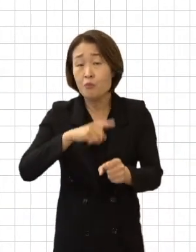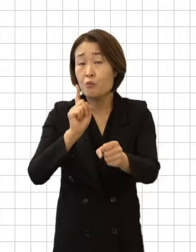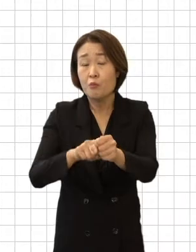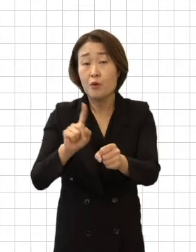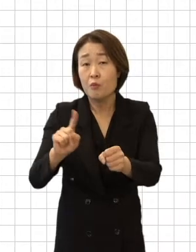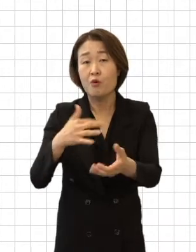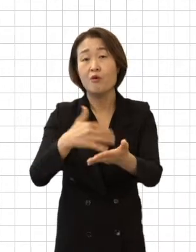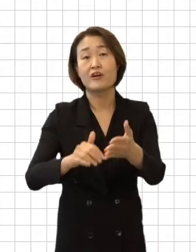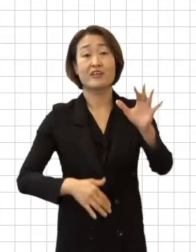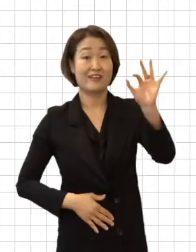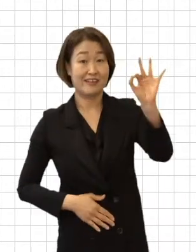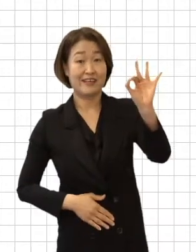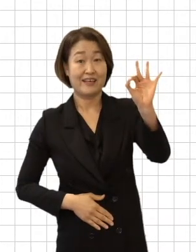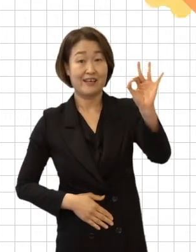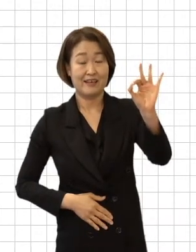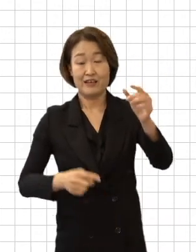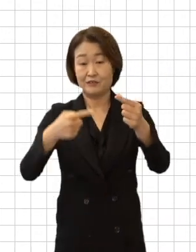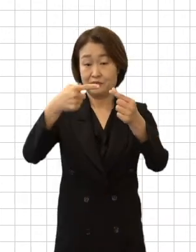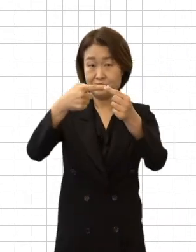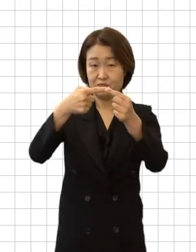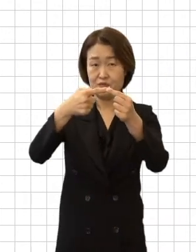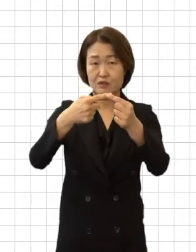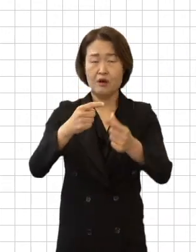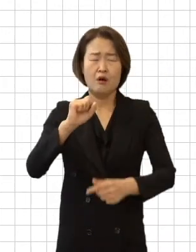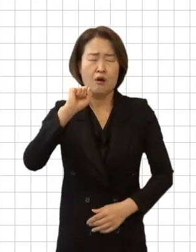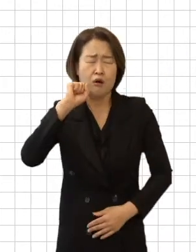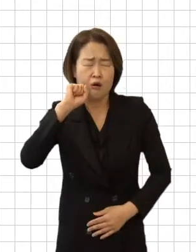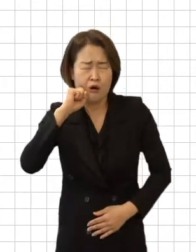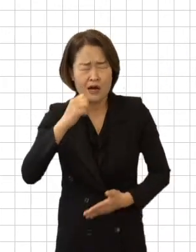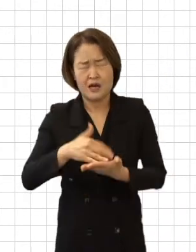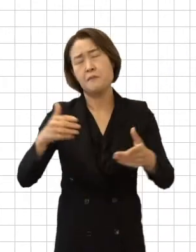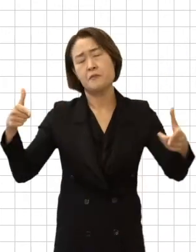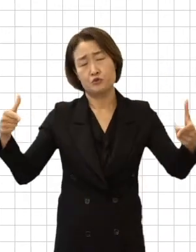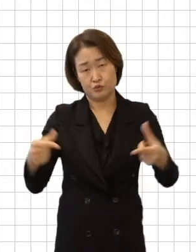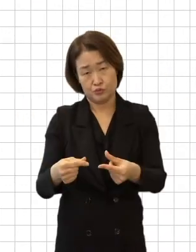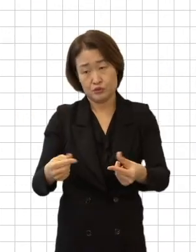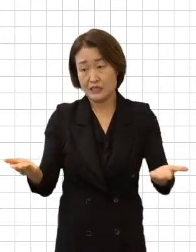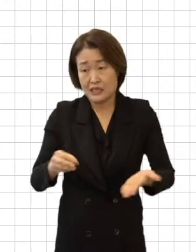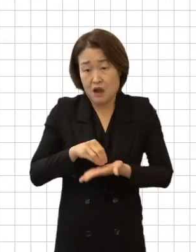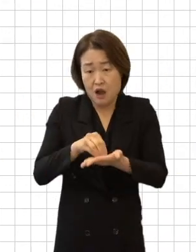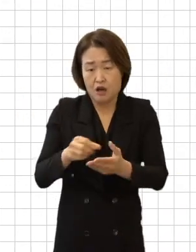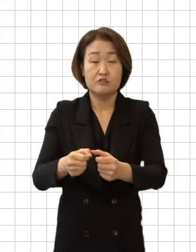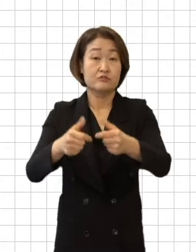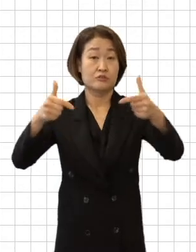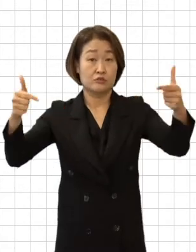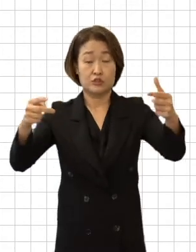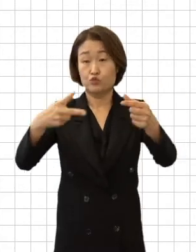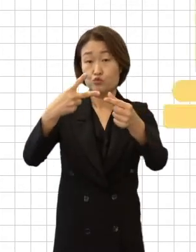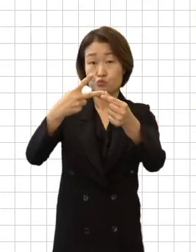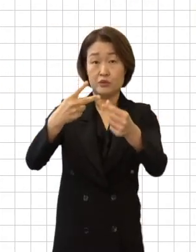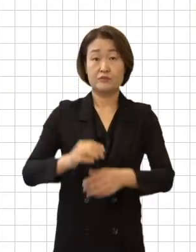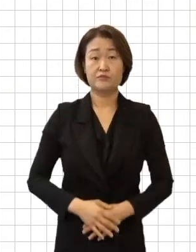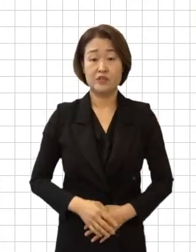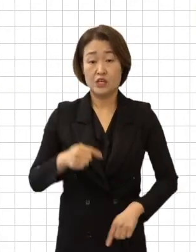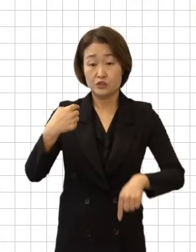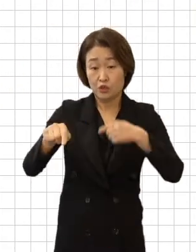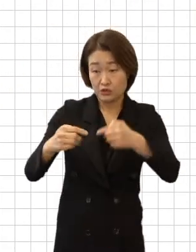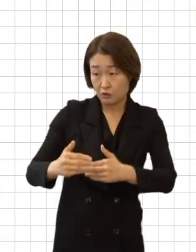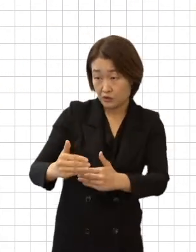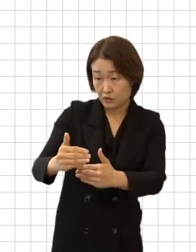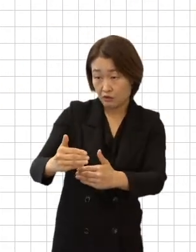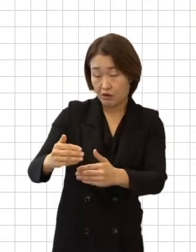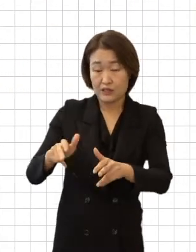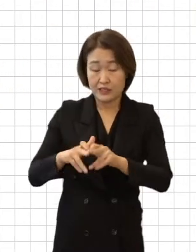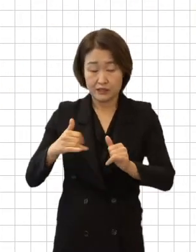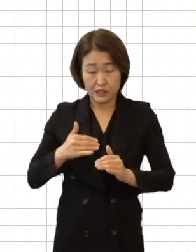하는 목표는 총 10가지입니다. 하나, 빈곤 감소 및 고용 전망의 증진. 둘,